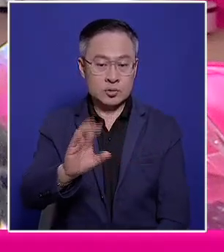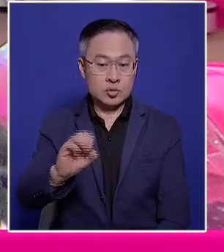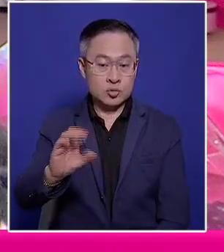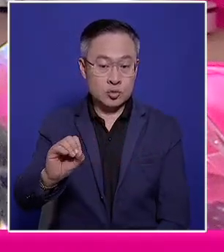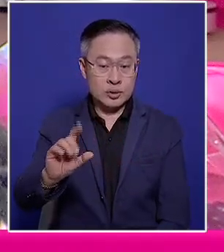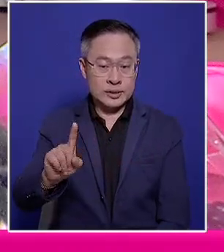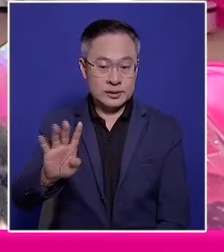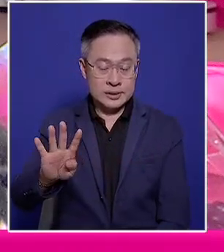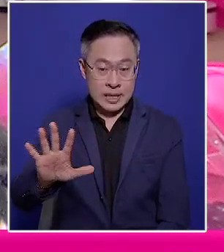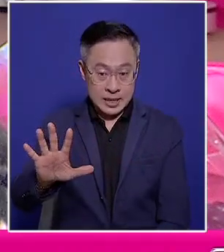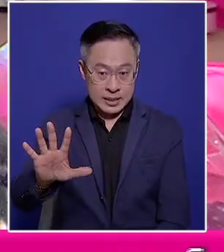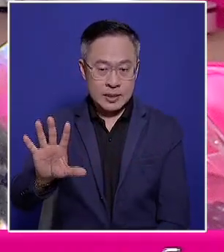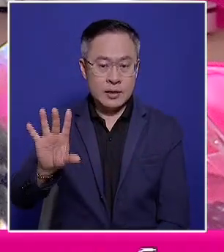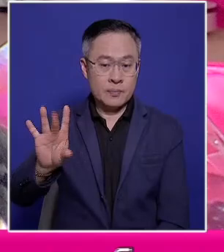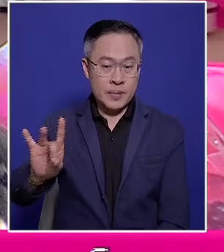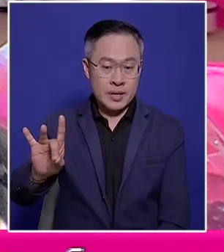8700145